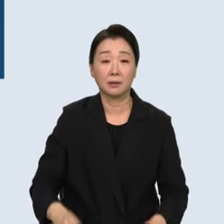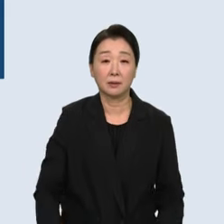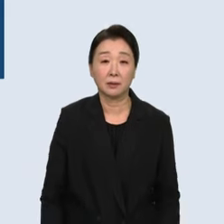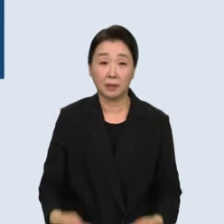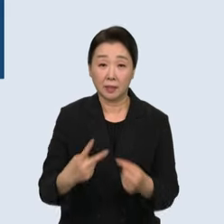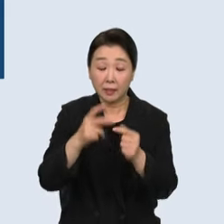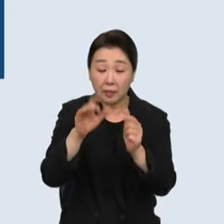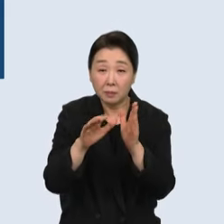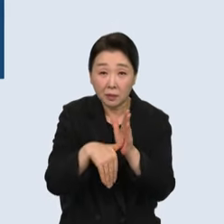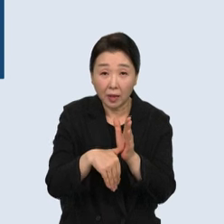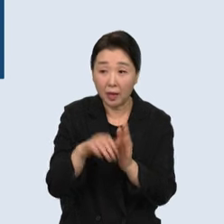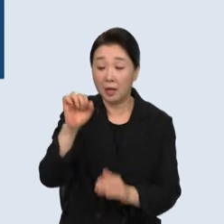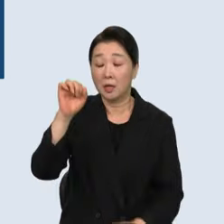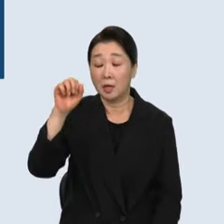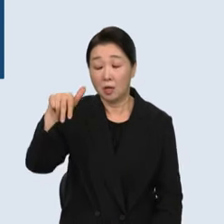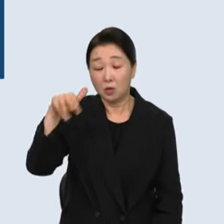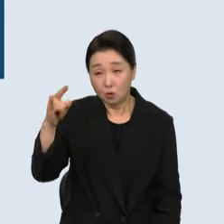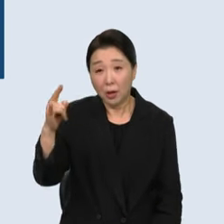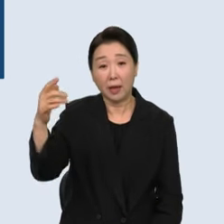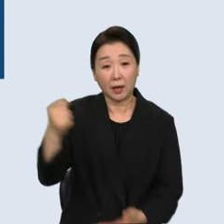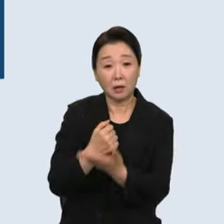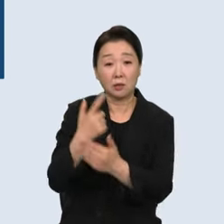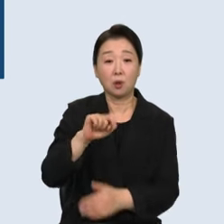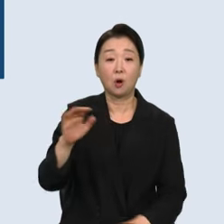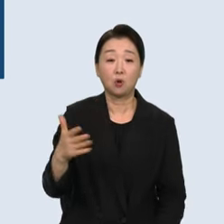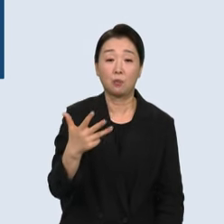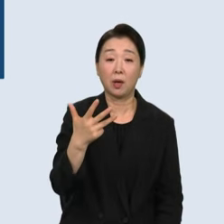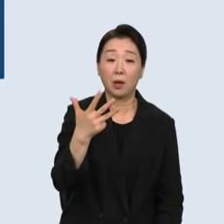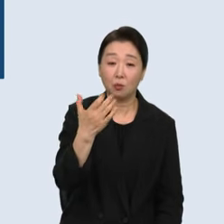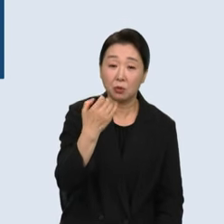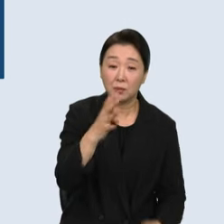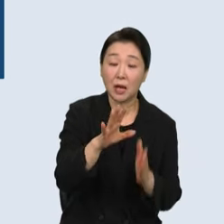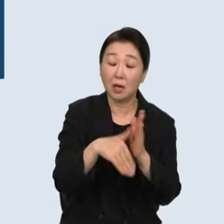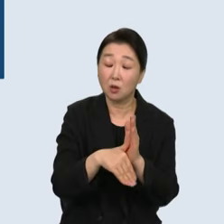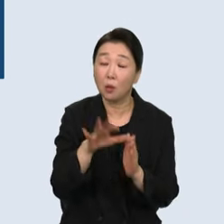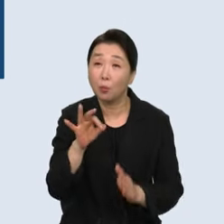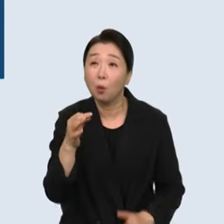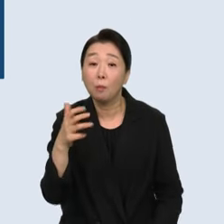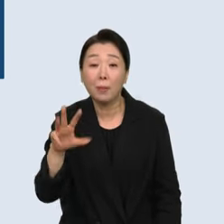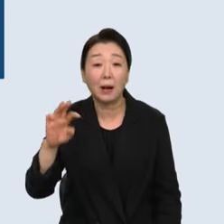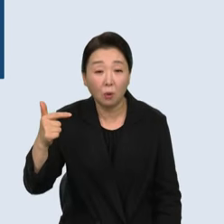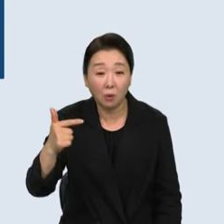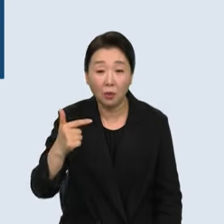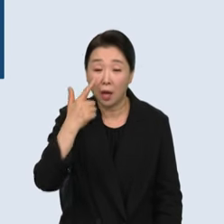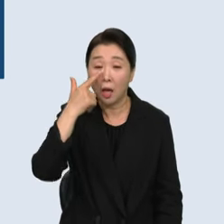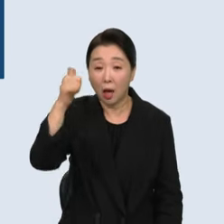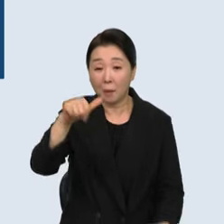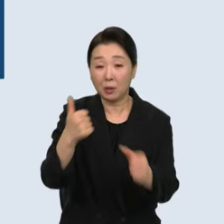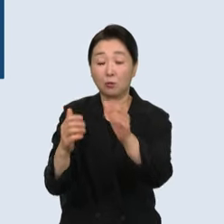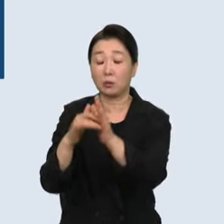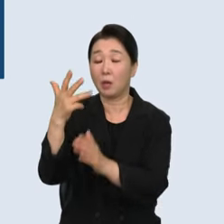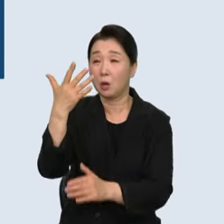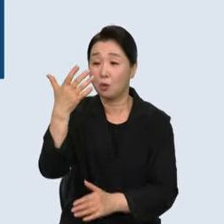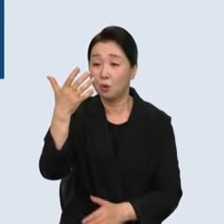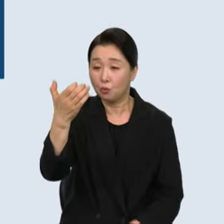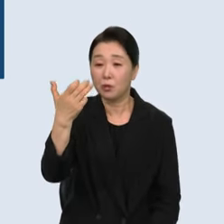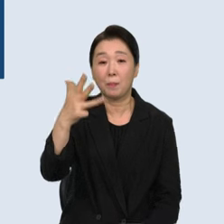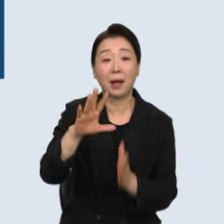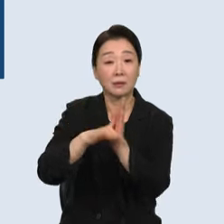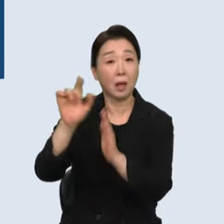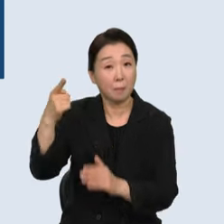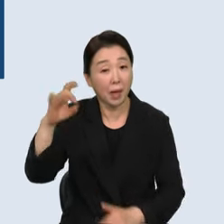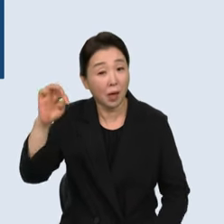2심은 최태원 회장이 취득한 1994년 8원이던 주식이 부친인 최종현 선대 회장이 사망한 1998년에 100원이